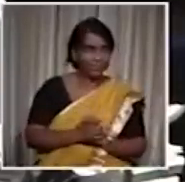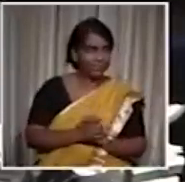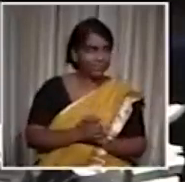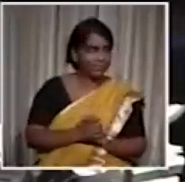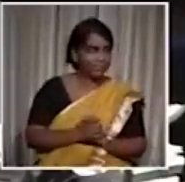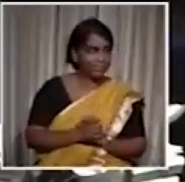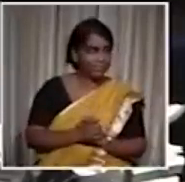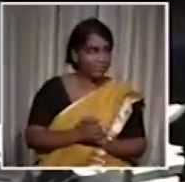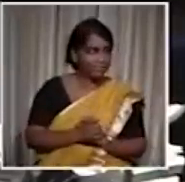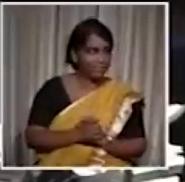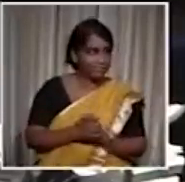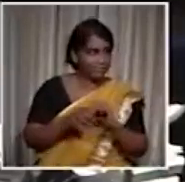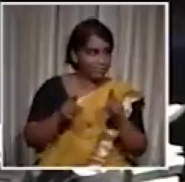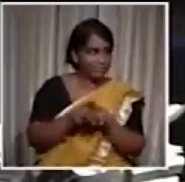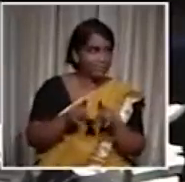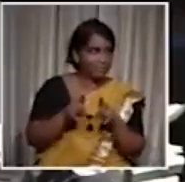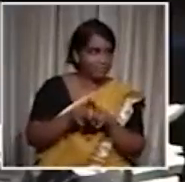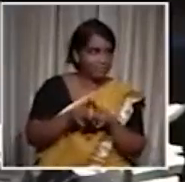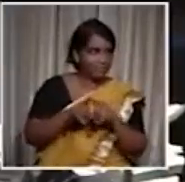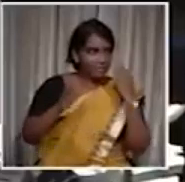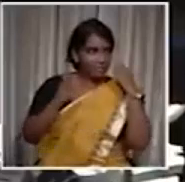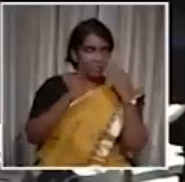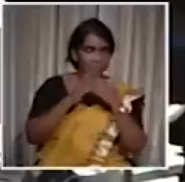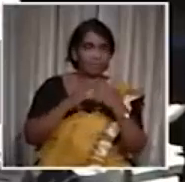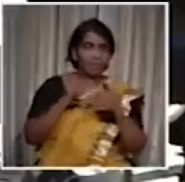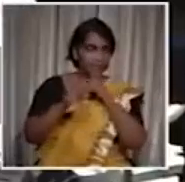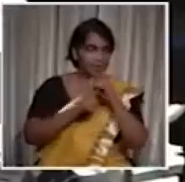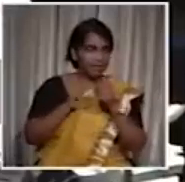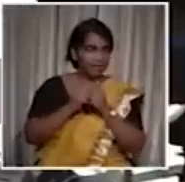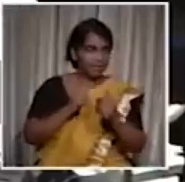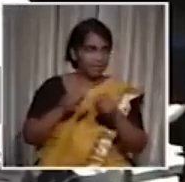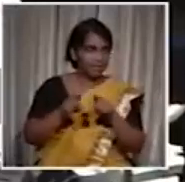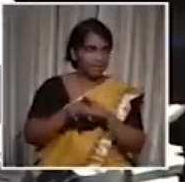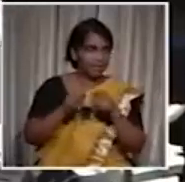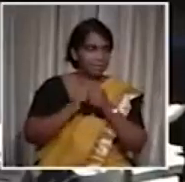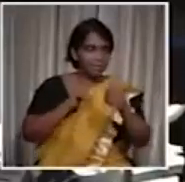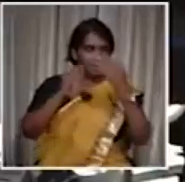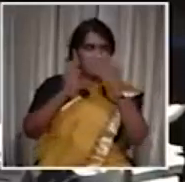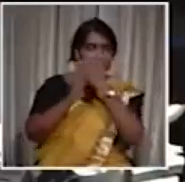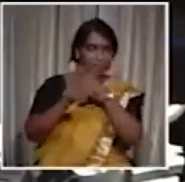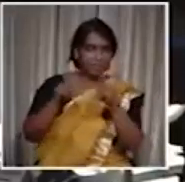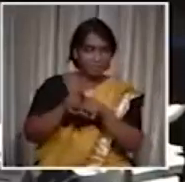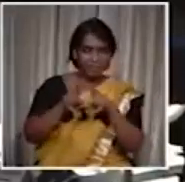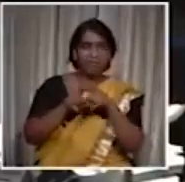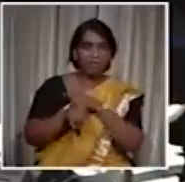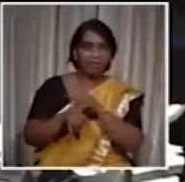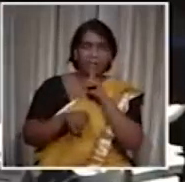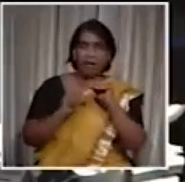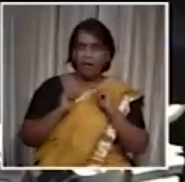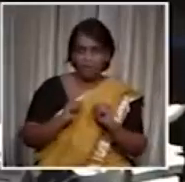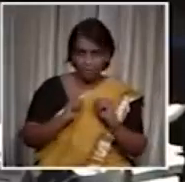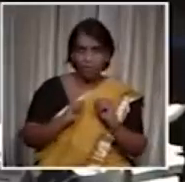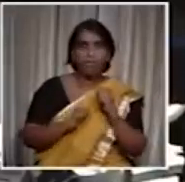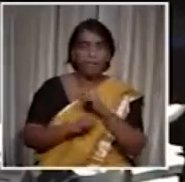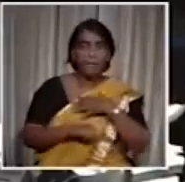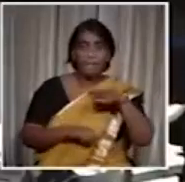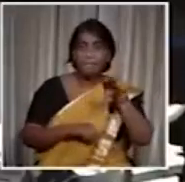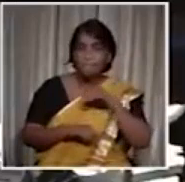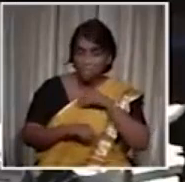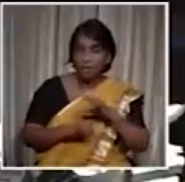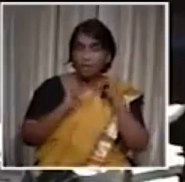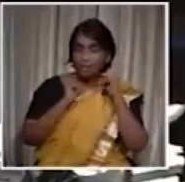මතකද? කටේ නරිවාදන් රෙද්ද පල්ලින් බීරිනවා. ඒක කතාව ඊට වඩා මගේ කතාව කියන්නේ නැන්නේ. එනිසා මොකද මේ වෙලා තිබෙන්නේ? එනිසා අපි පිළිගන්න ඕනේ